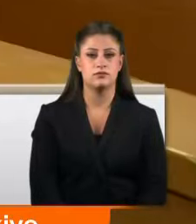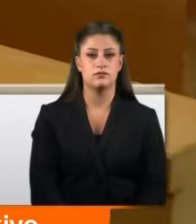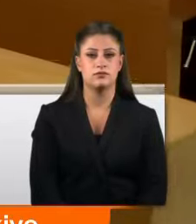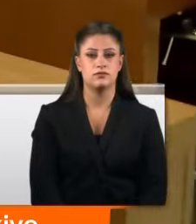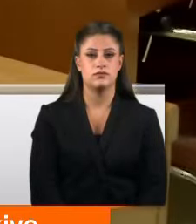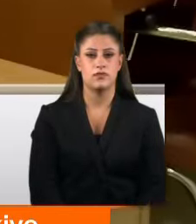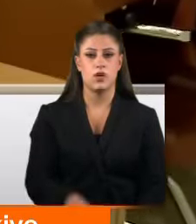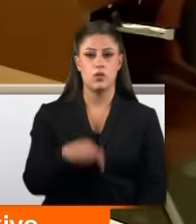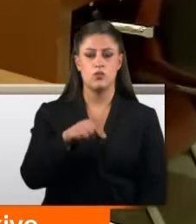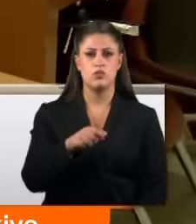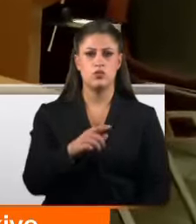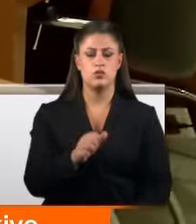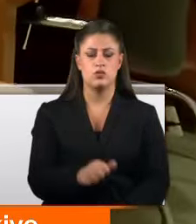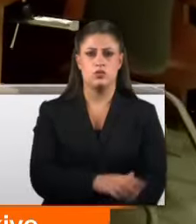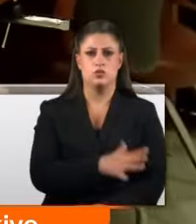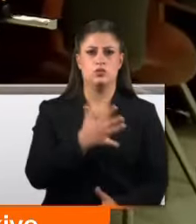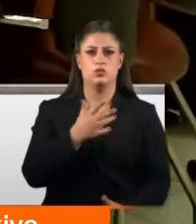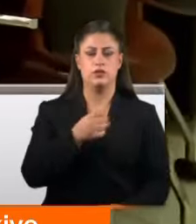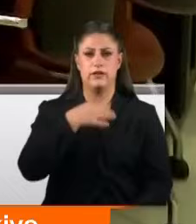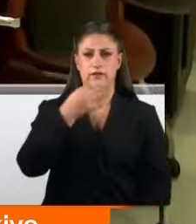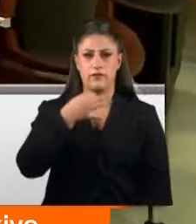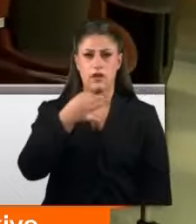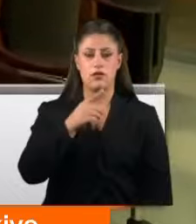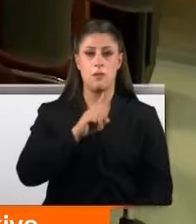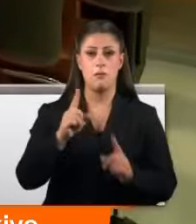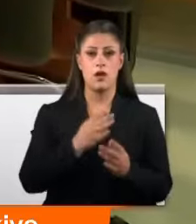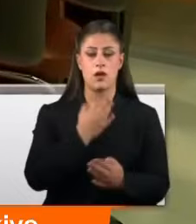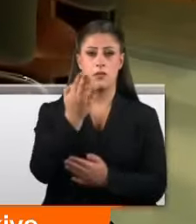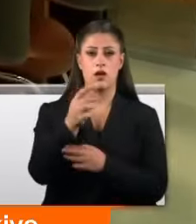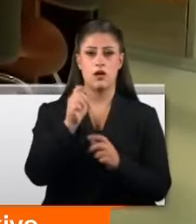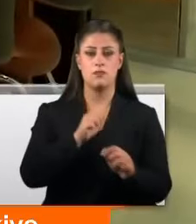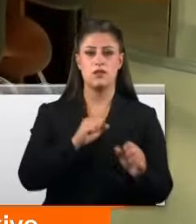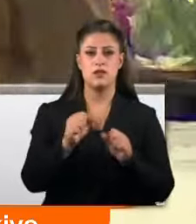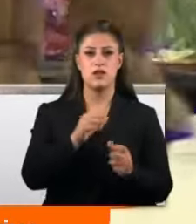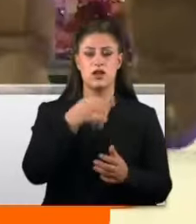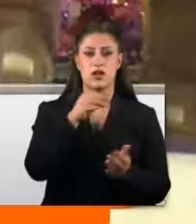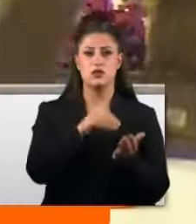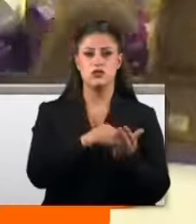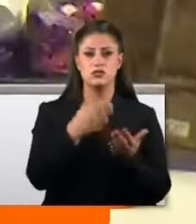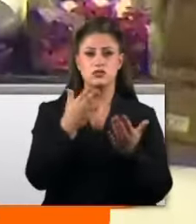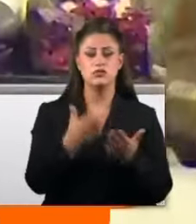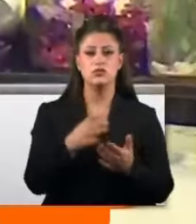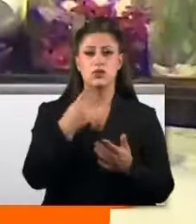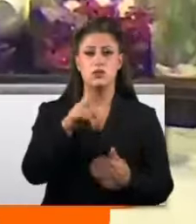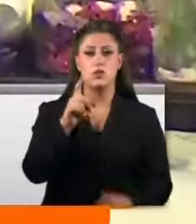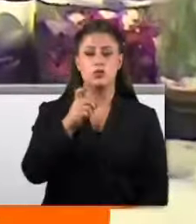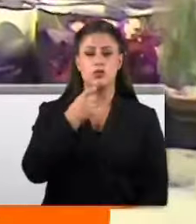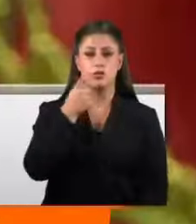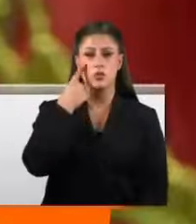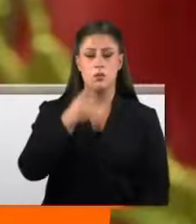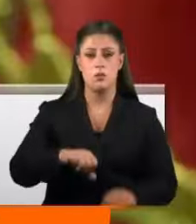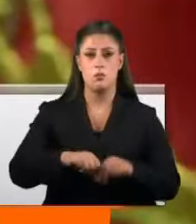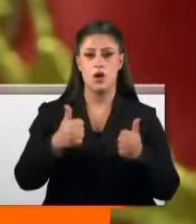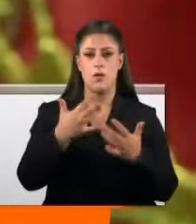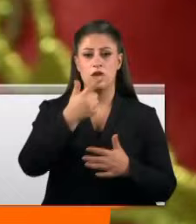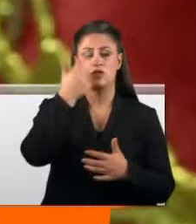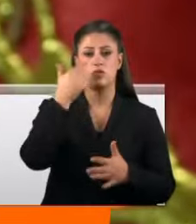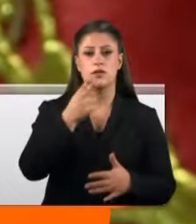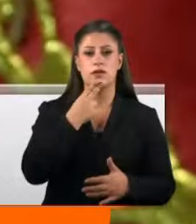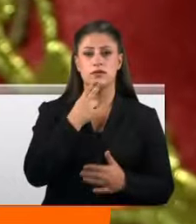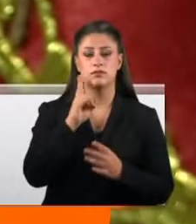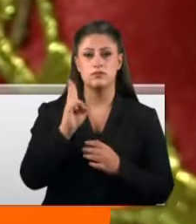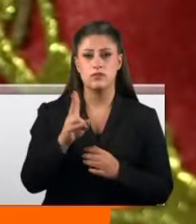yaşamayacaktır. Bu kan donduran ifadeler mahkemeye sunulan bir itiraz dilekçesinden. 2019 yılında boşandılar ama talihsiz kadın